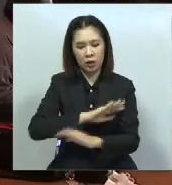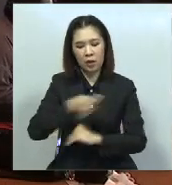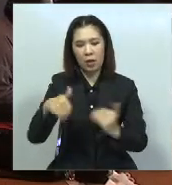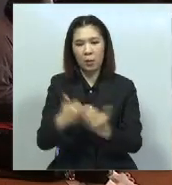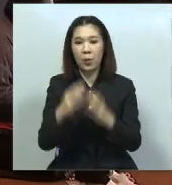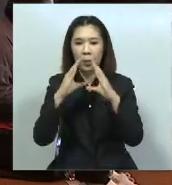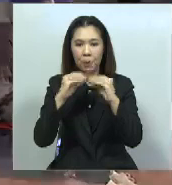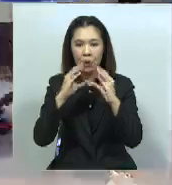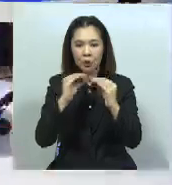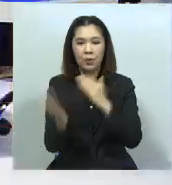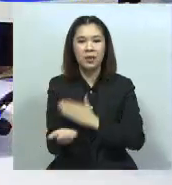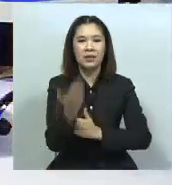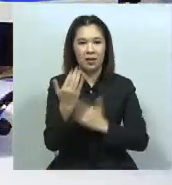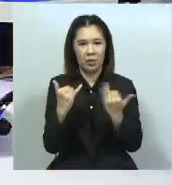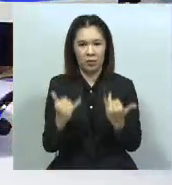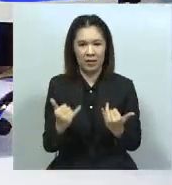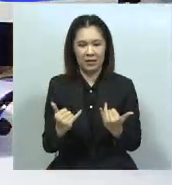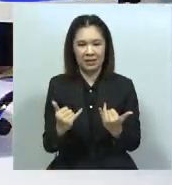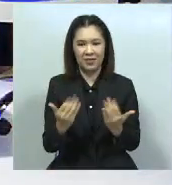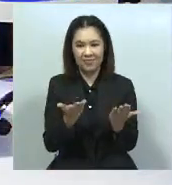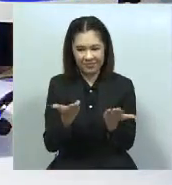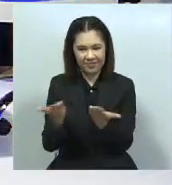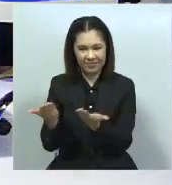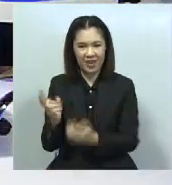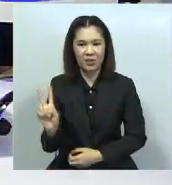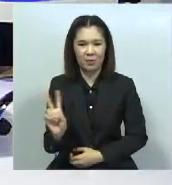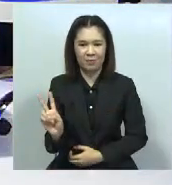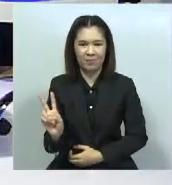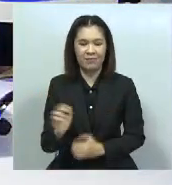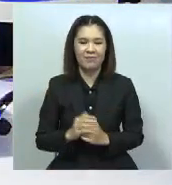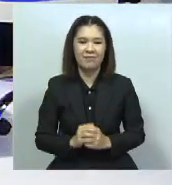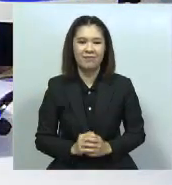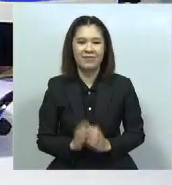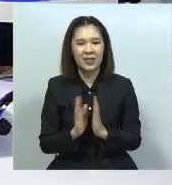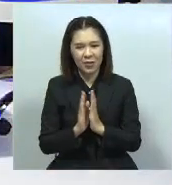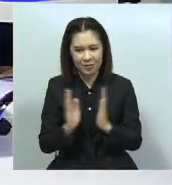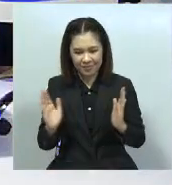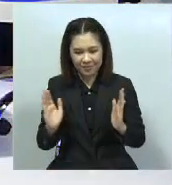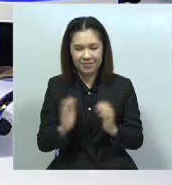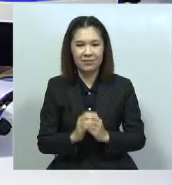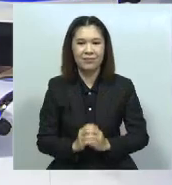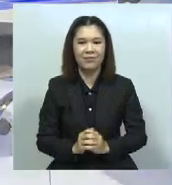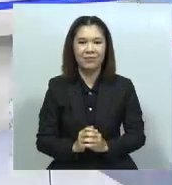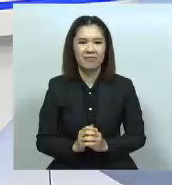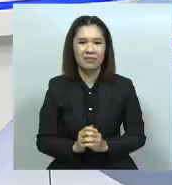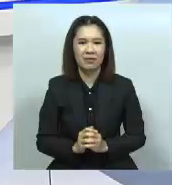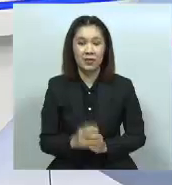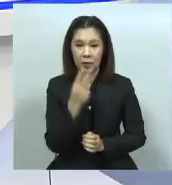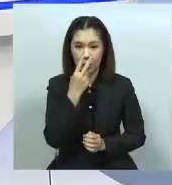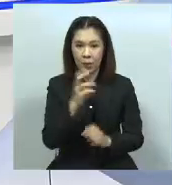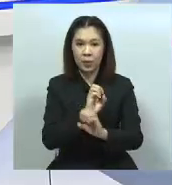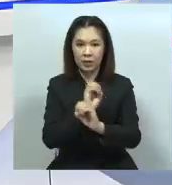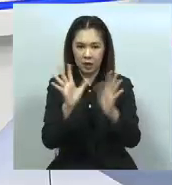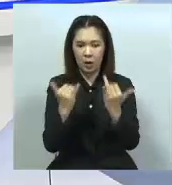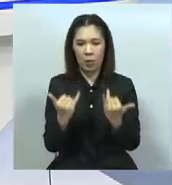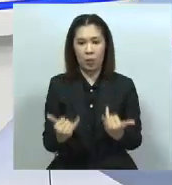ภาในช่วงเช้าวันนี้นะคะช่วงนี้เชิญกลับไปทางสถานีค่ะ ค่ะขอบคุณคุณปวินาค่ะก็เป็นไปอย่างชัดเจนนะคะว่าวันนี้